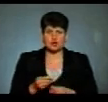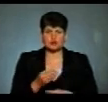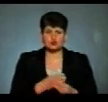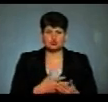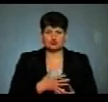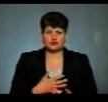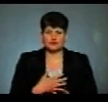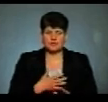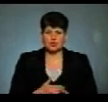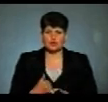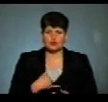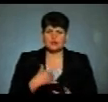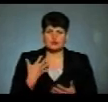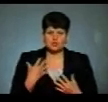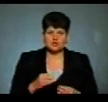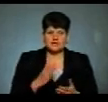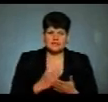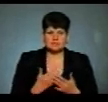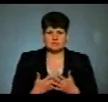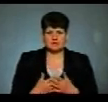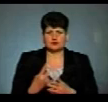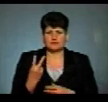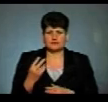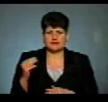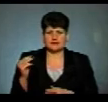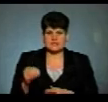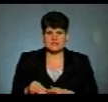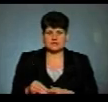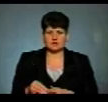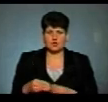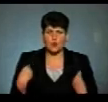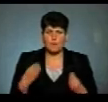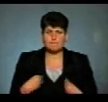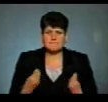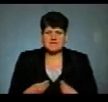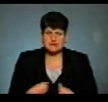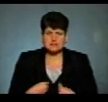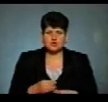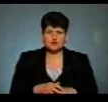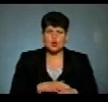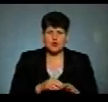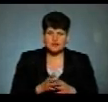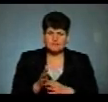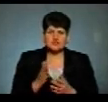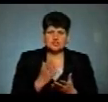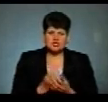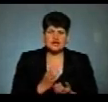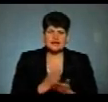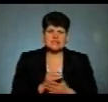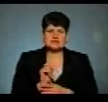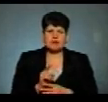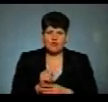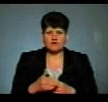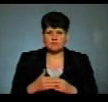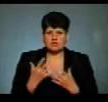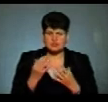штучної вентиляції, у нас вже є близько 2000 комбінезонів і ще є замовлення, в найближчі дні має нам